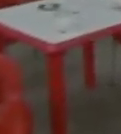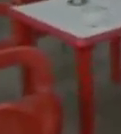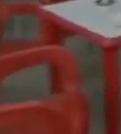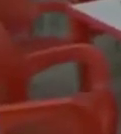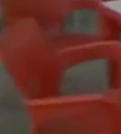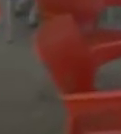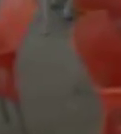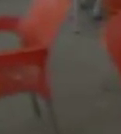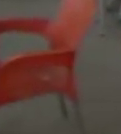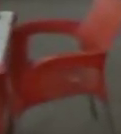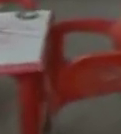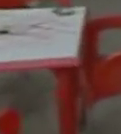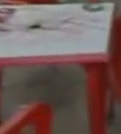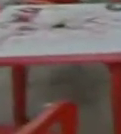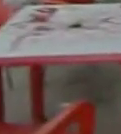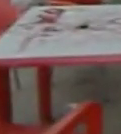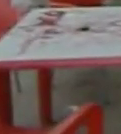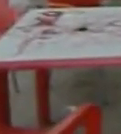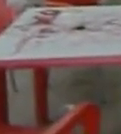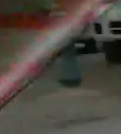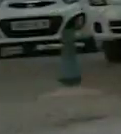هي جمع لكلمة الدوودي،